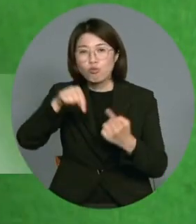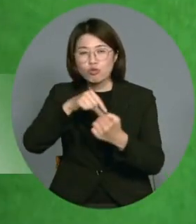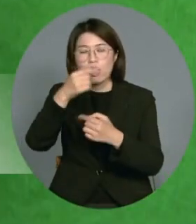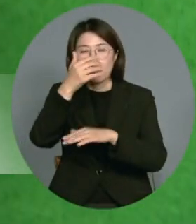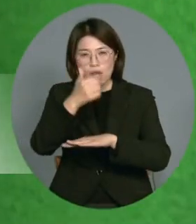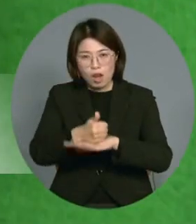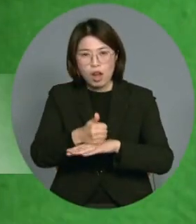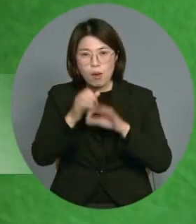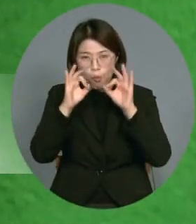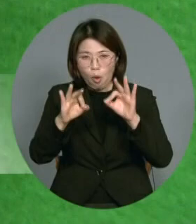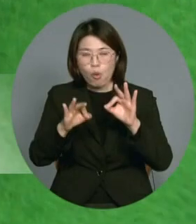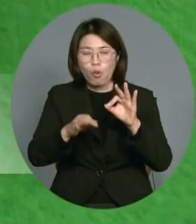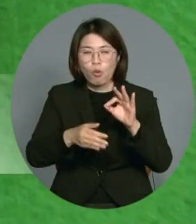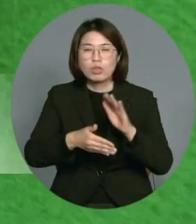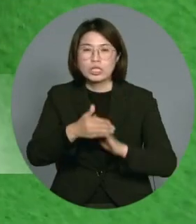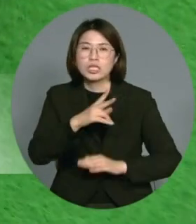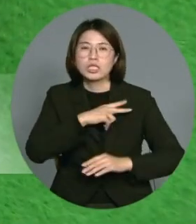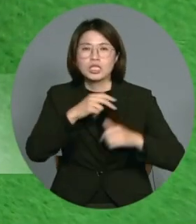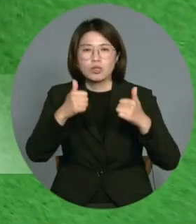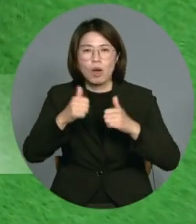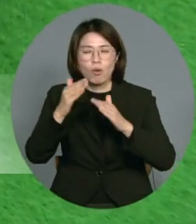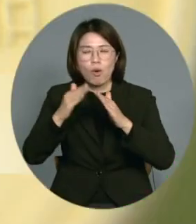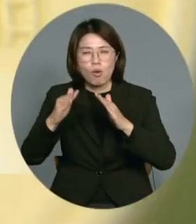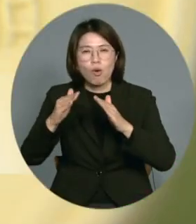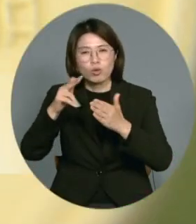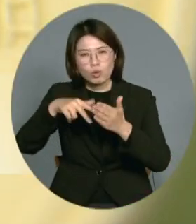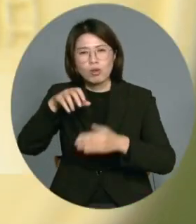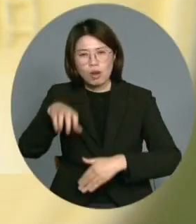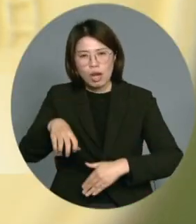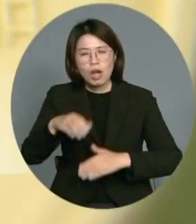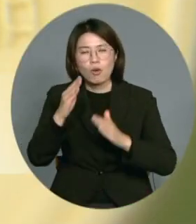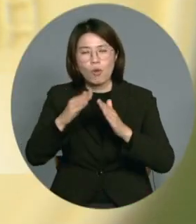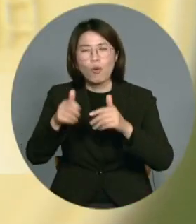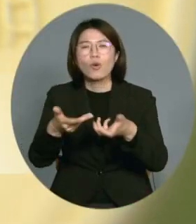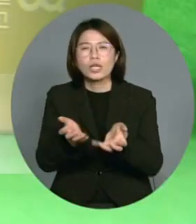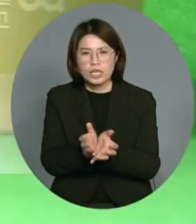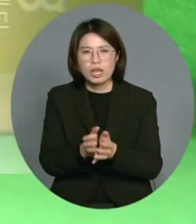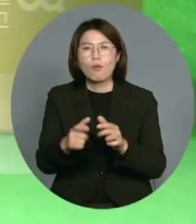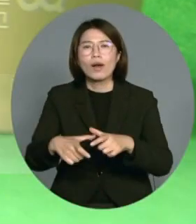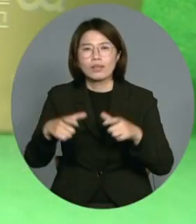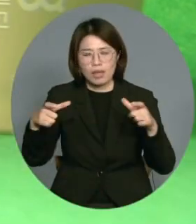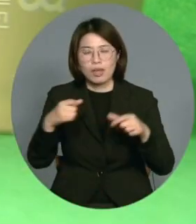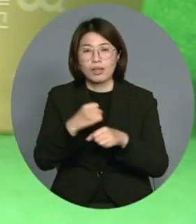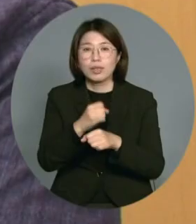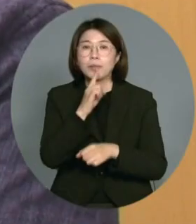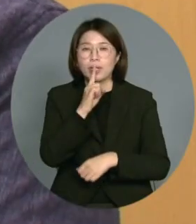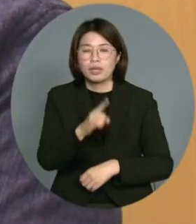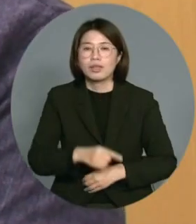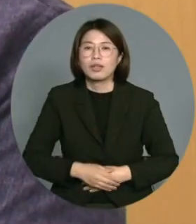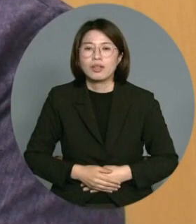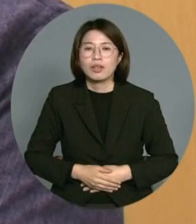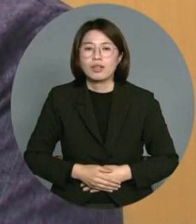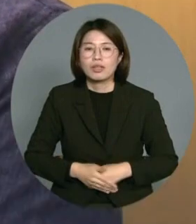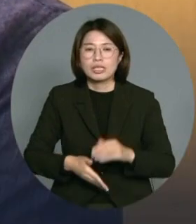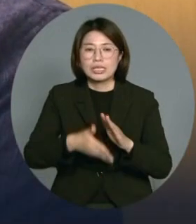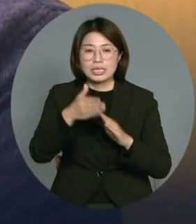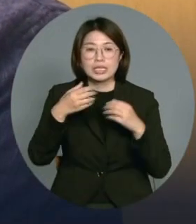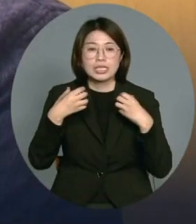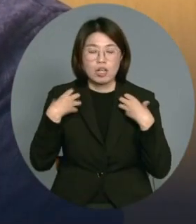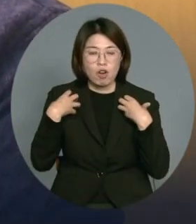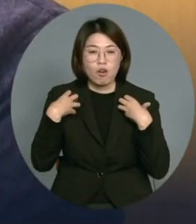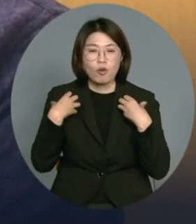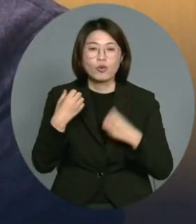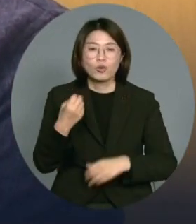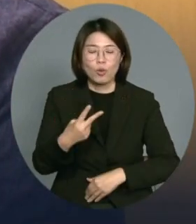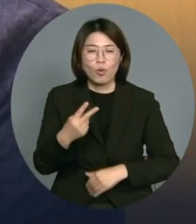토대로 시의회와 공공도서관 등 공공기관으로까지 다회용기 사용을 확대하겠다고 밝혔습니다. 시청을